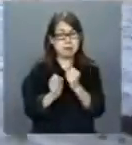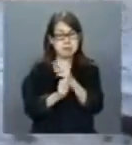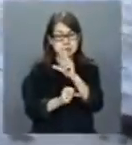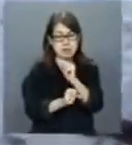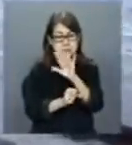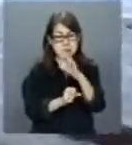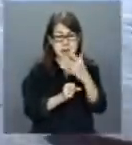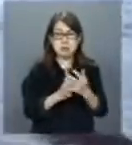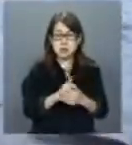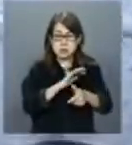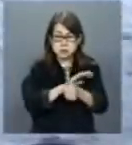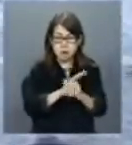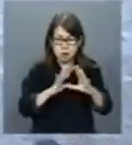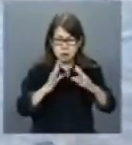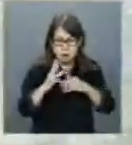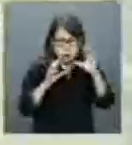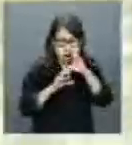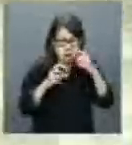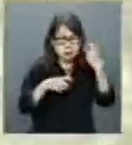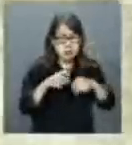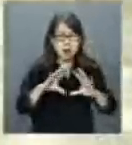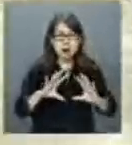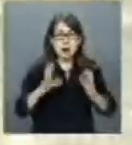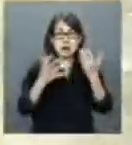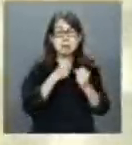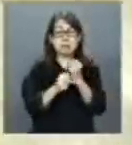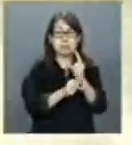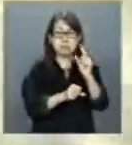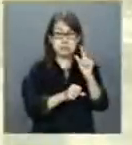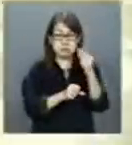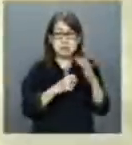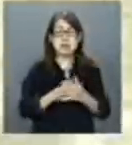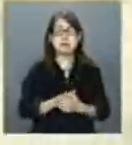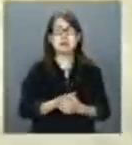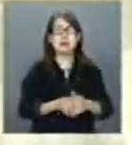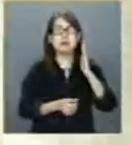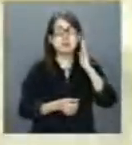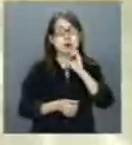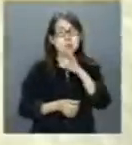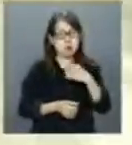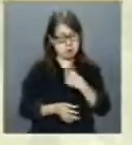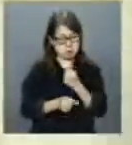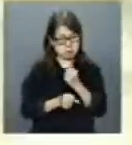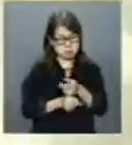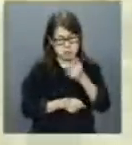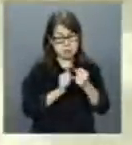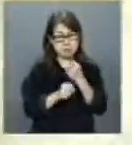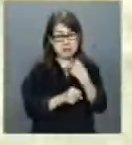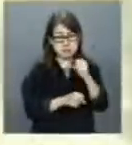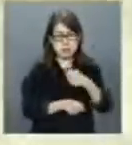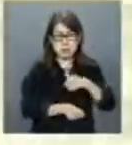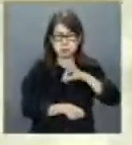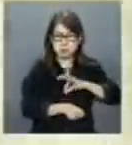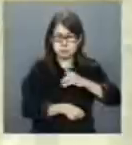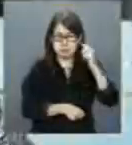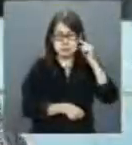หายไปจากทะเลบริเวณนี้เกือบ20ปี ผมทำมา10กว่าปีเนี่ยวันที่เรารู้สำนึกก็คือหลังเกาะทะลุเนี่ยแหละผมจับปล